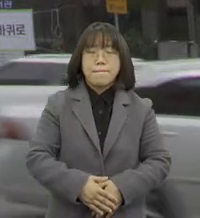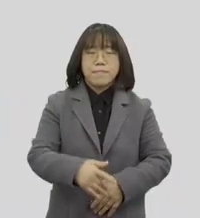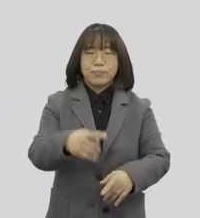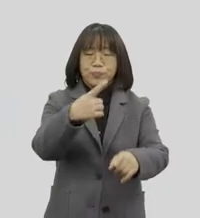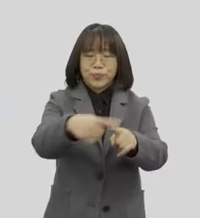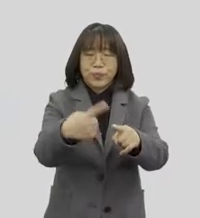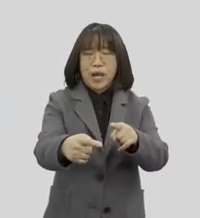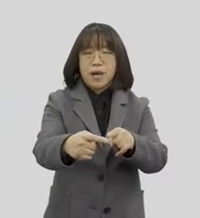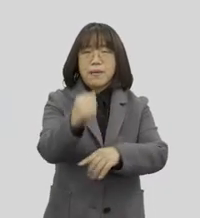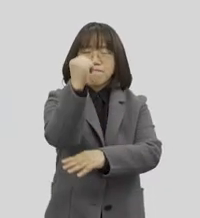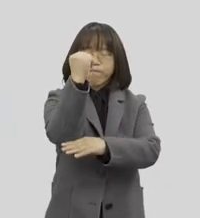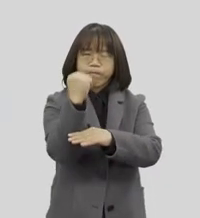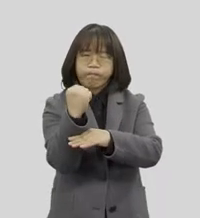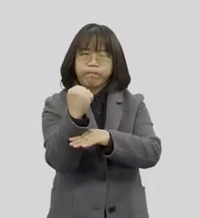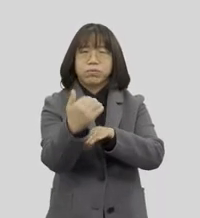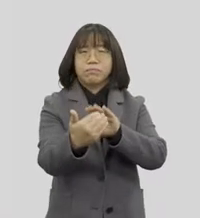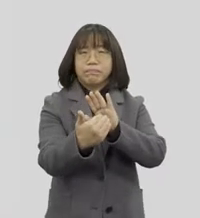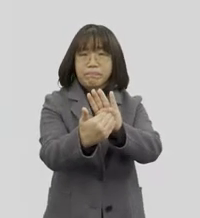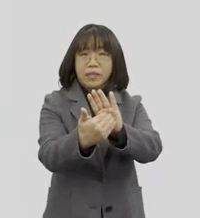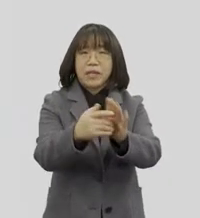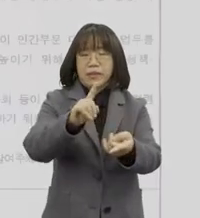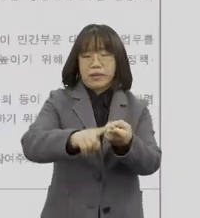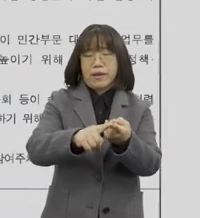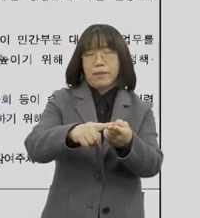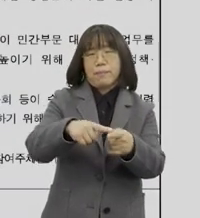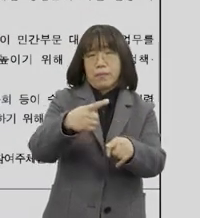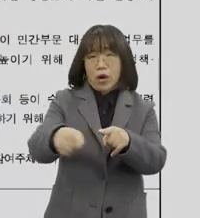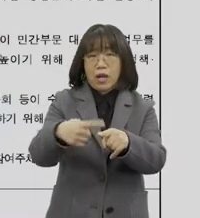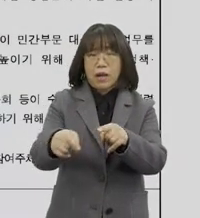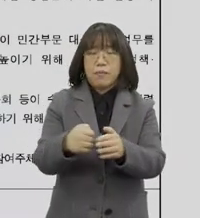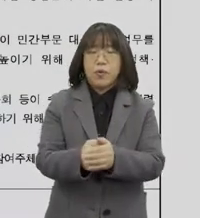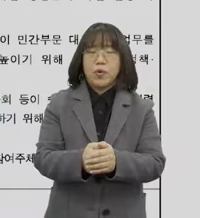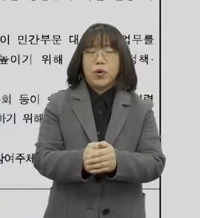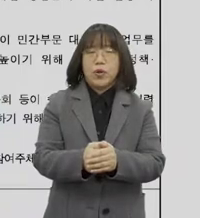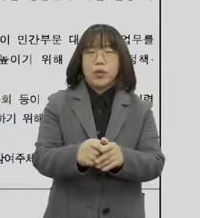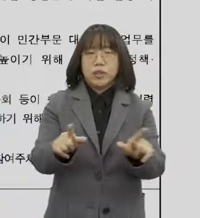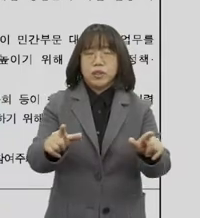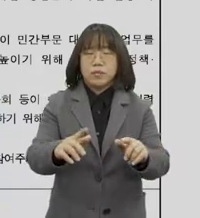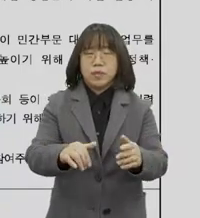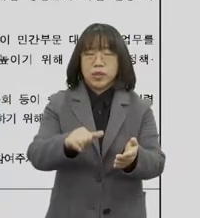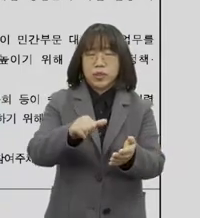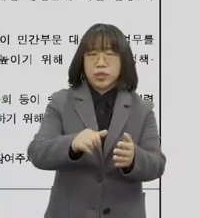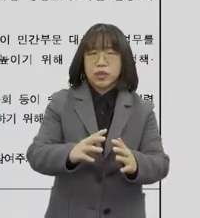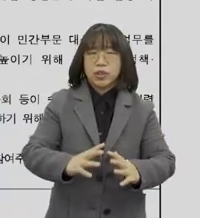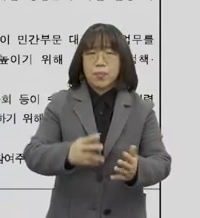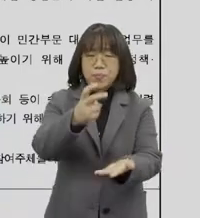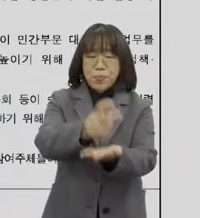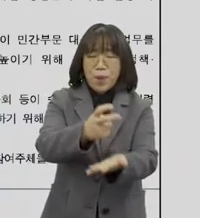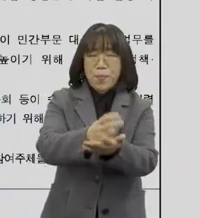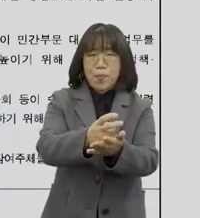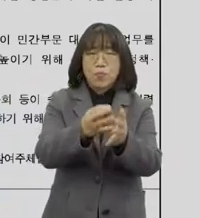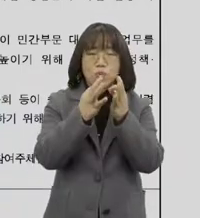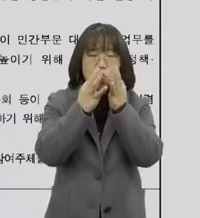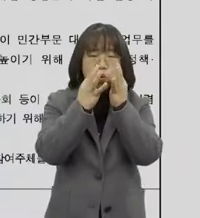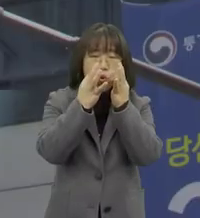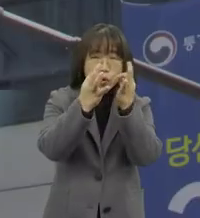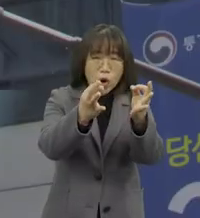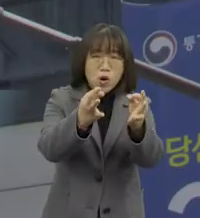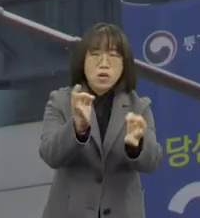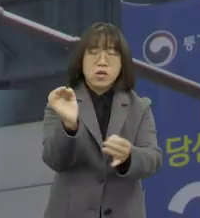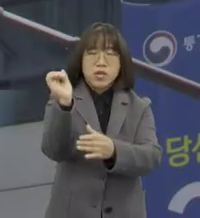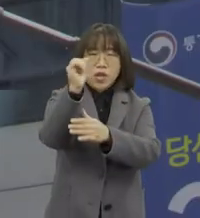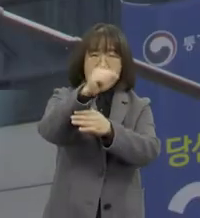추진계획 수립 부패방지 제도 운영 반부패 정책 성과 반부패 정책 확산 노력 등